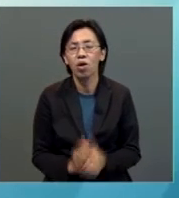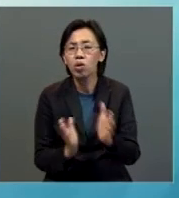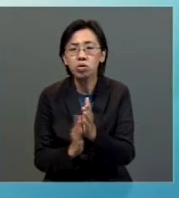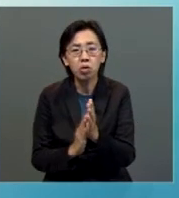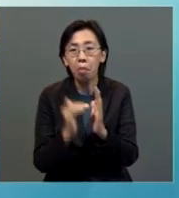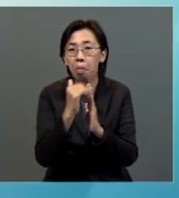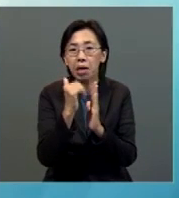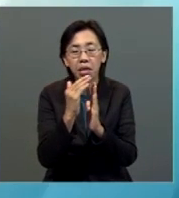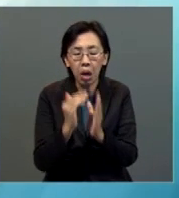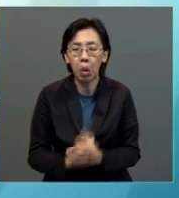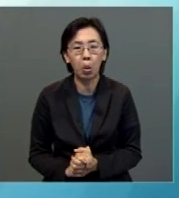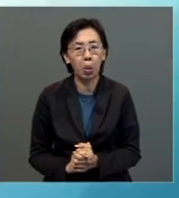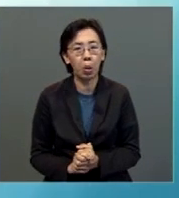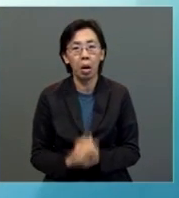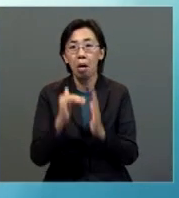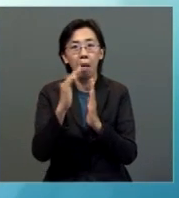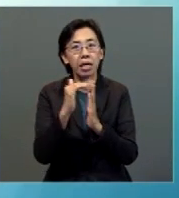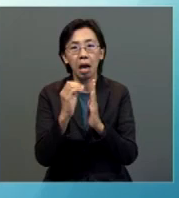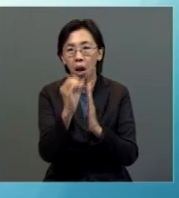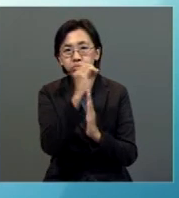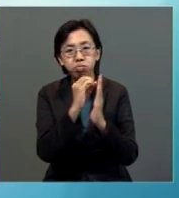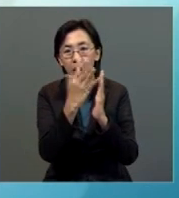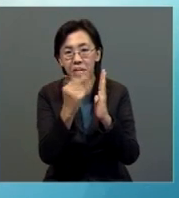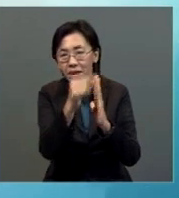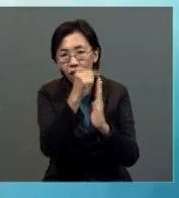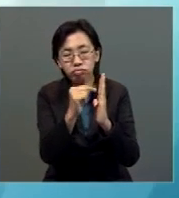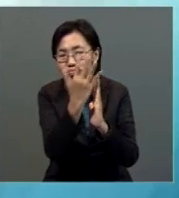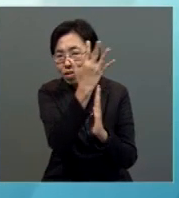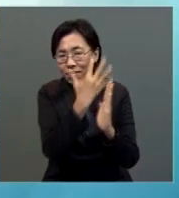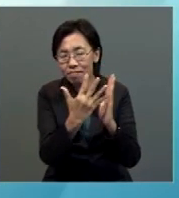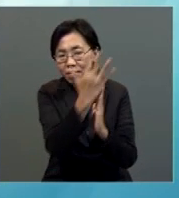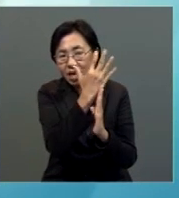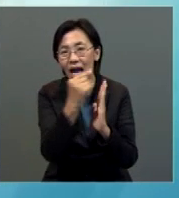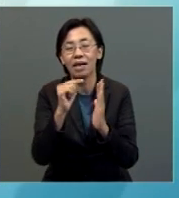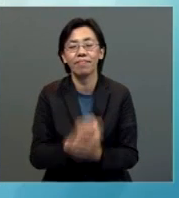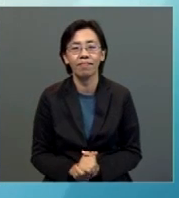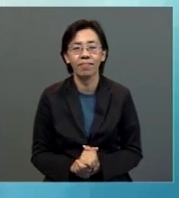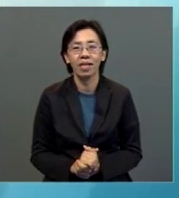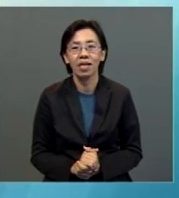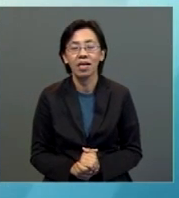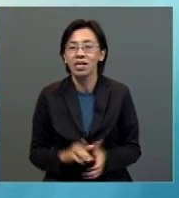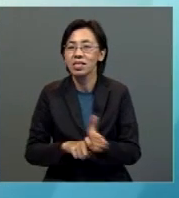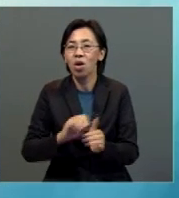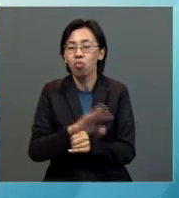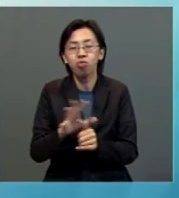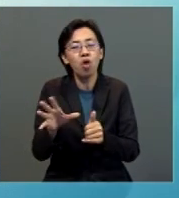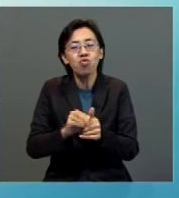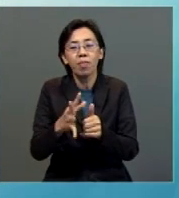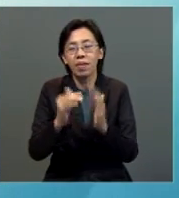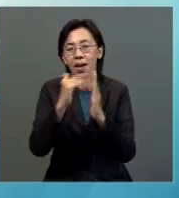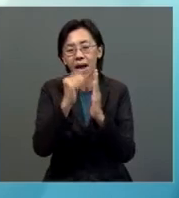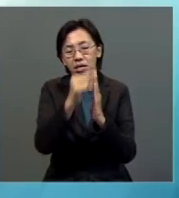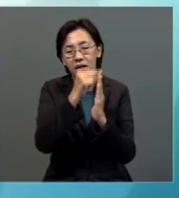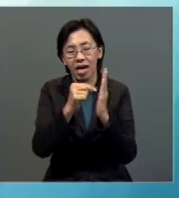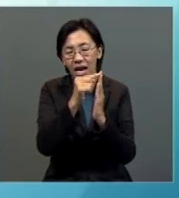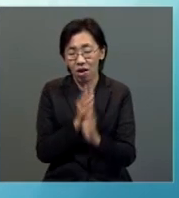ซึ่งตอนนี้จะเห็นนะครับเป็นขีดเดียวก็หมายถึงว่าภาคเหนือทั้งหมดลงมามีการปลอดเชื้อในช่วง